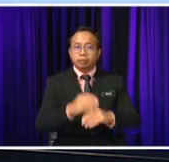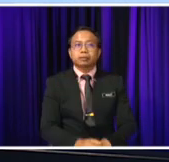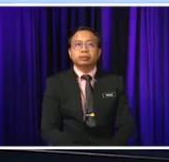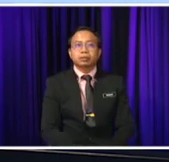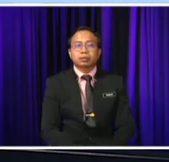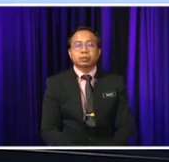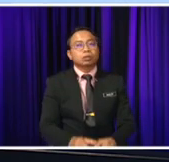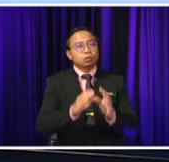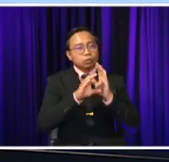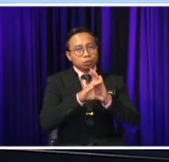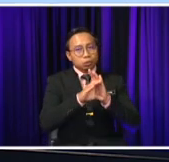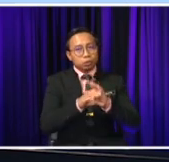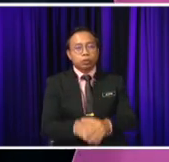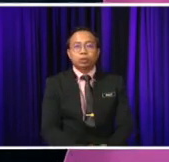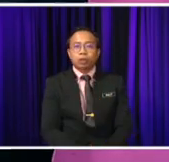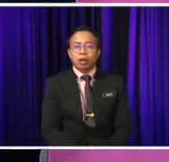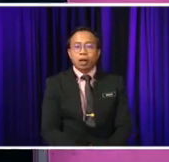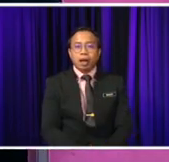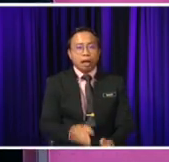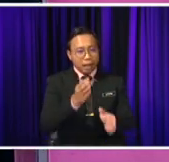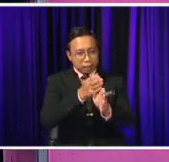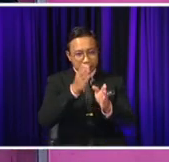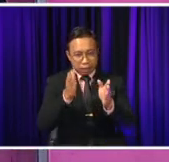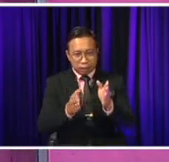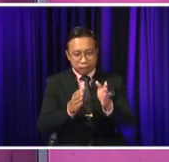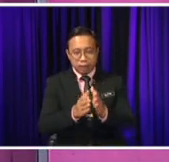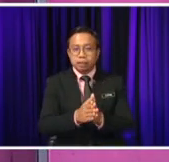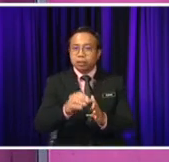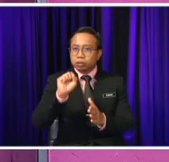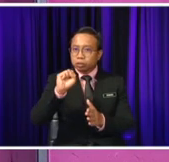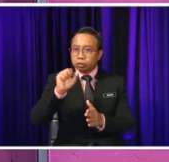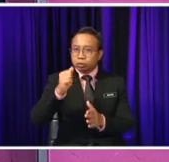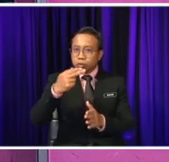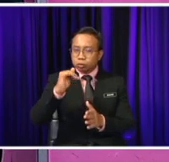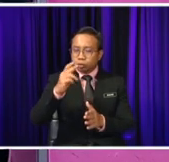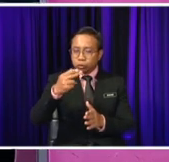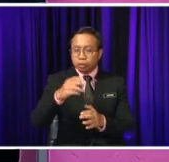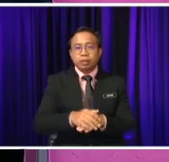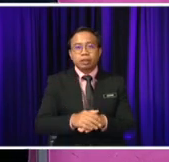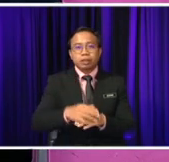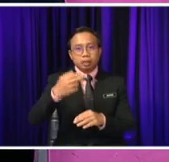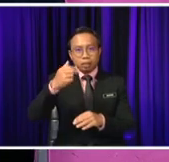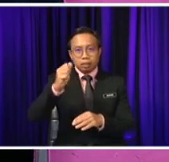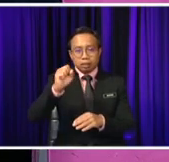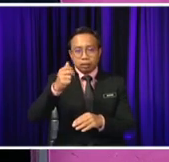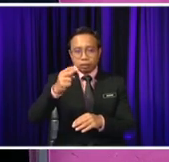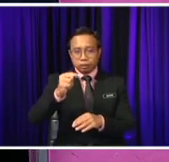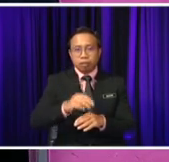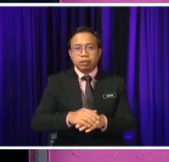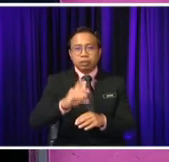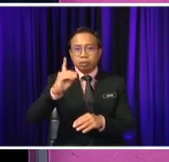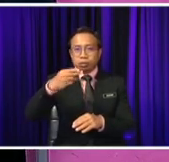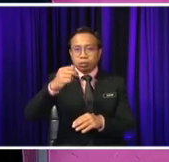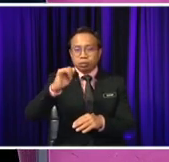contohnya Ustad antara tingkatan hadis adalah Hadis Shahih Hadits Dhaif dan